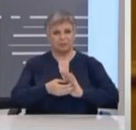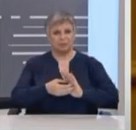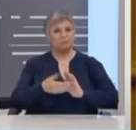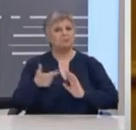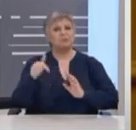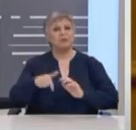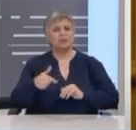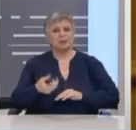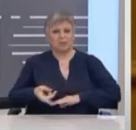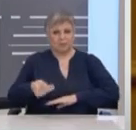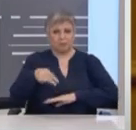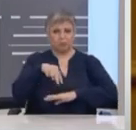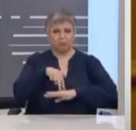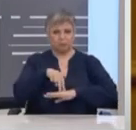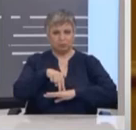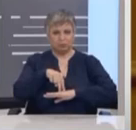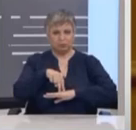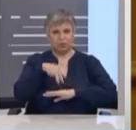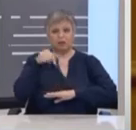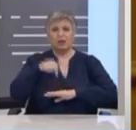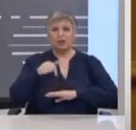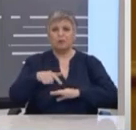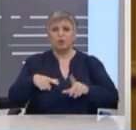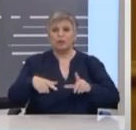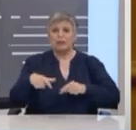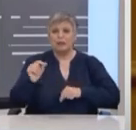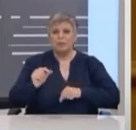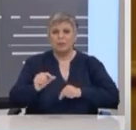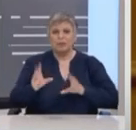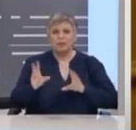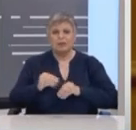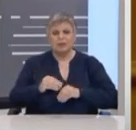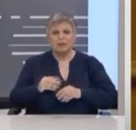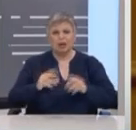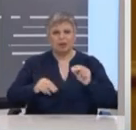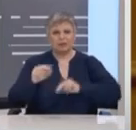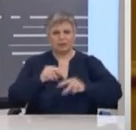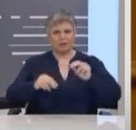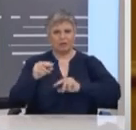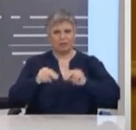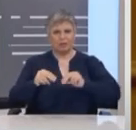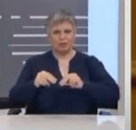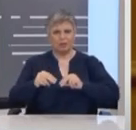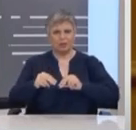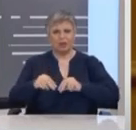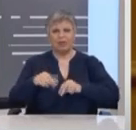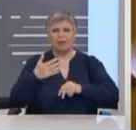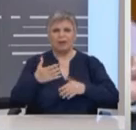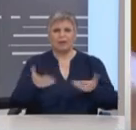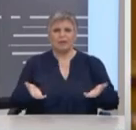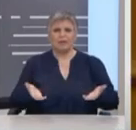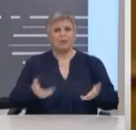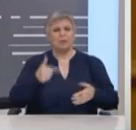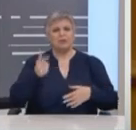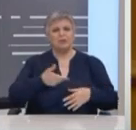ώψη σημαντικών αποφάσεων ή και εξελίξεων στην ευρύτερη περιοχή. Δεν μπορεί δηλαδή ελαφρά την